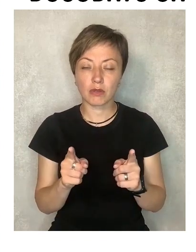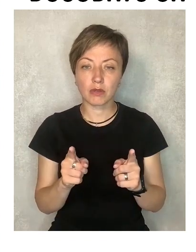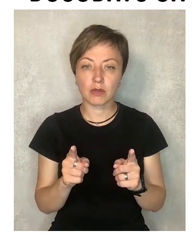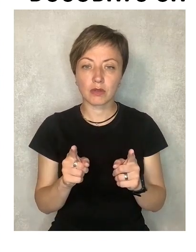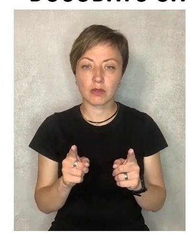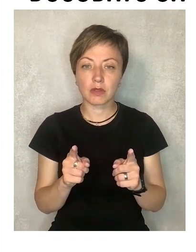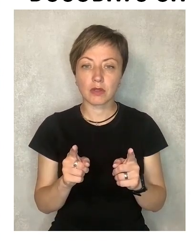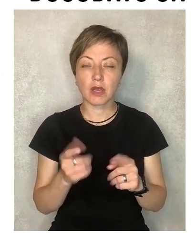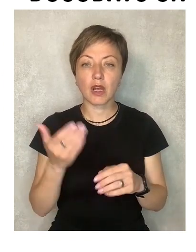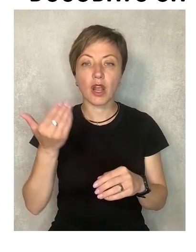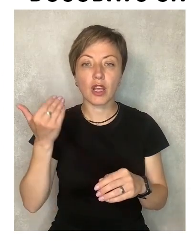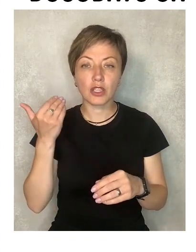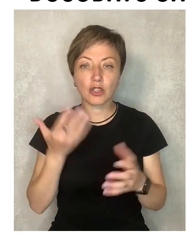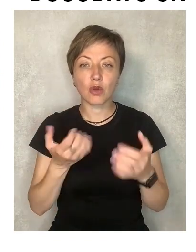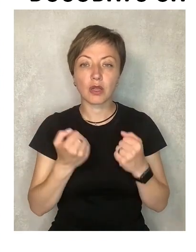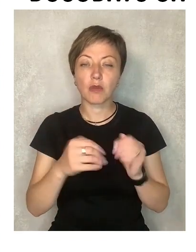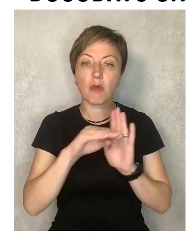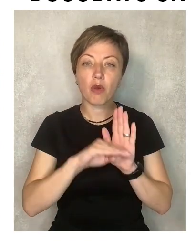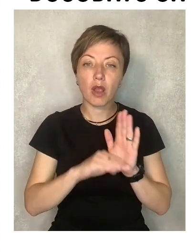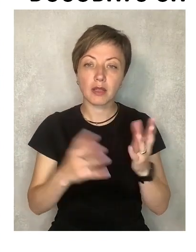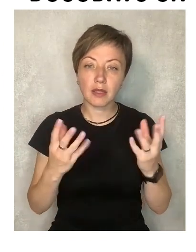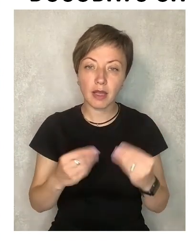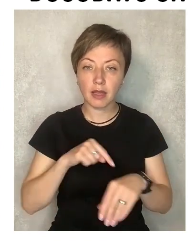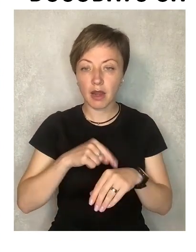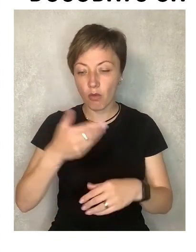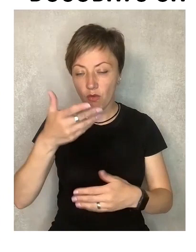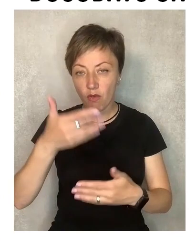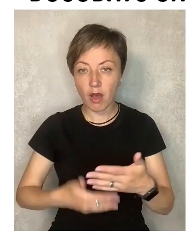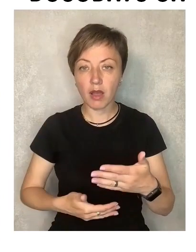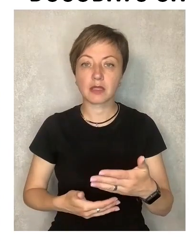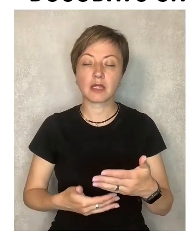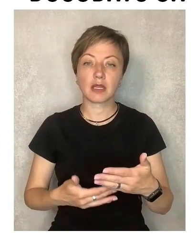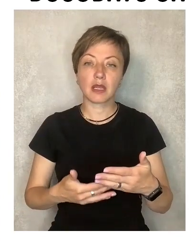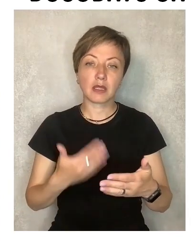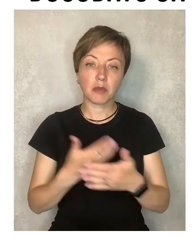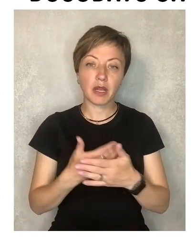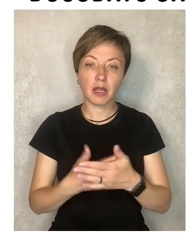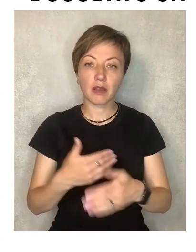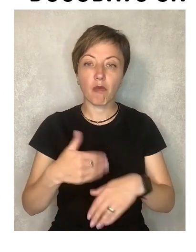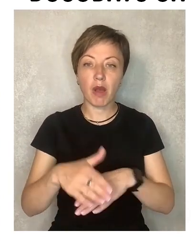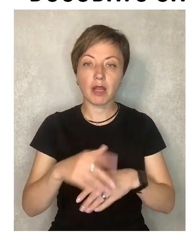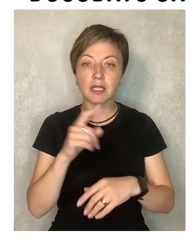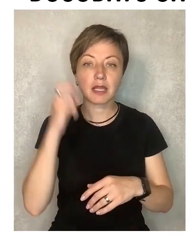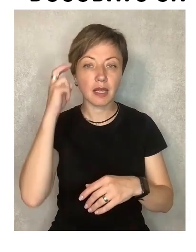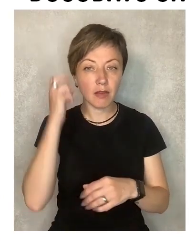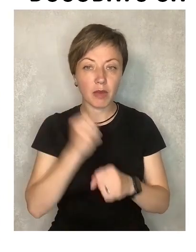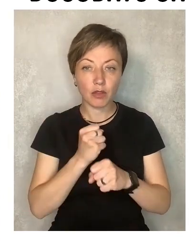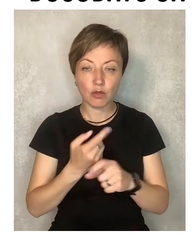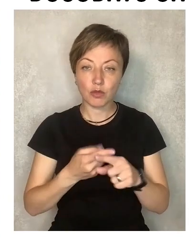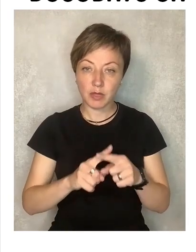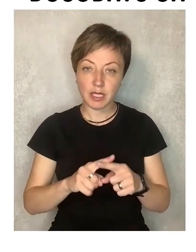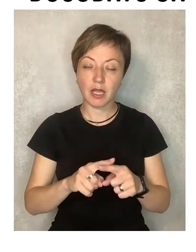раніше отримувати порядок денний, на нього реагувати. Там, зокрема, ми в марші за Київ працюємо над таким кейсом, щоб це робити.